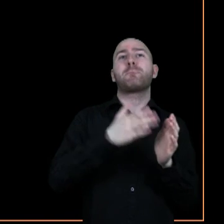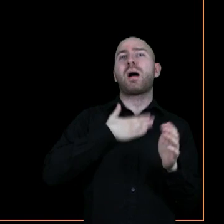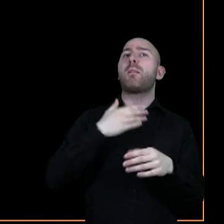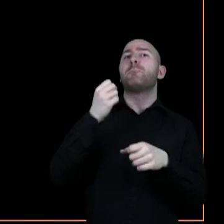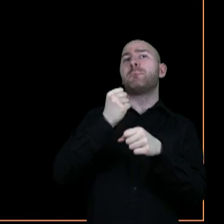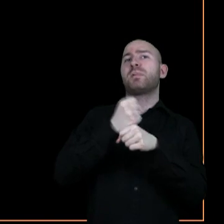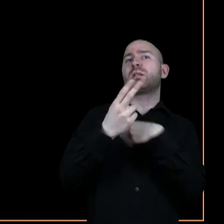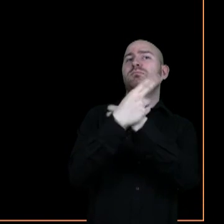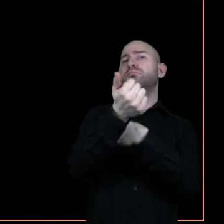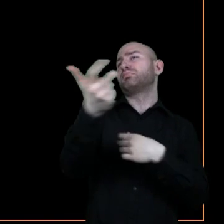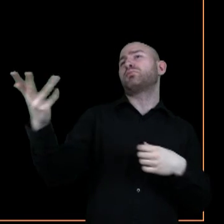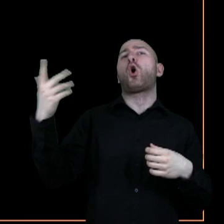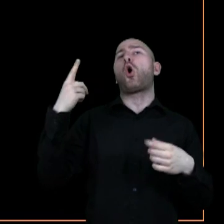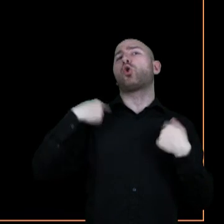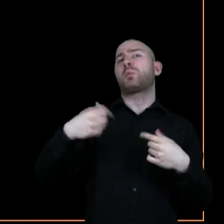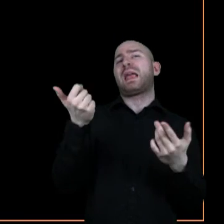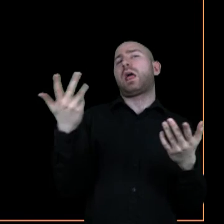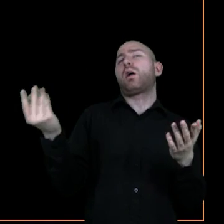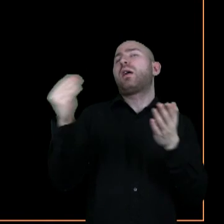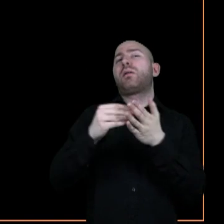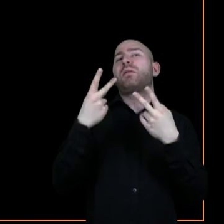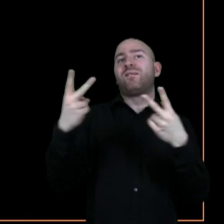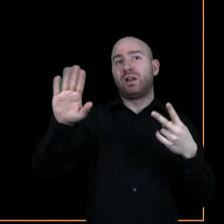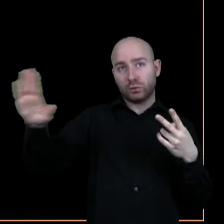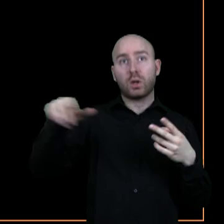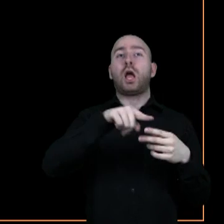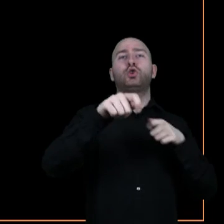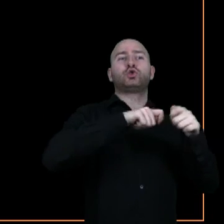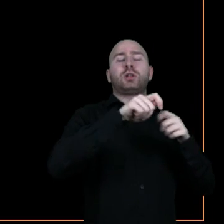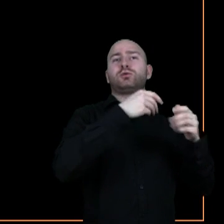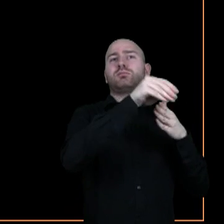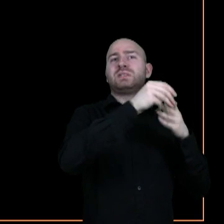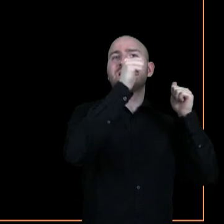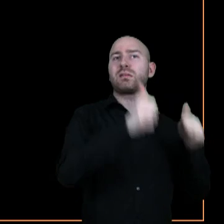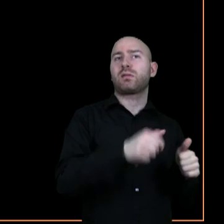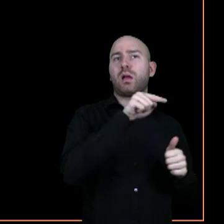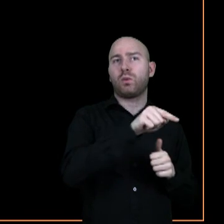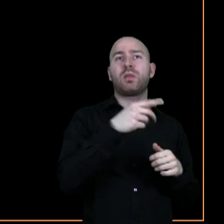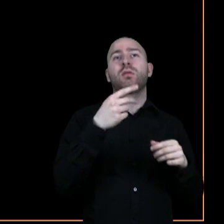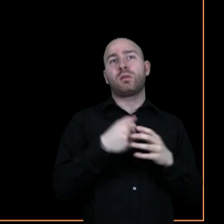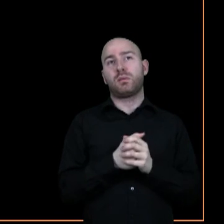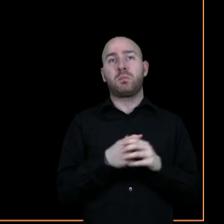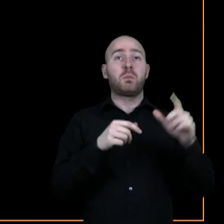dowolną liczbę pracowników. Zatem czynsz jest stały, nie zmieni się, gdy zatrudnię więcej programistów.